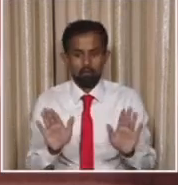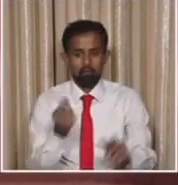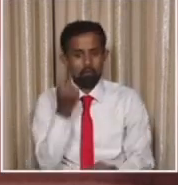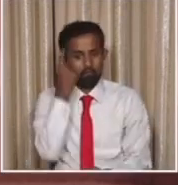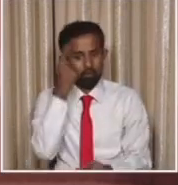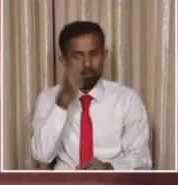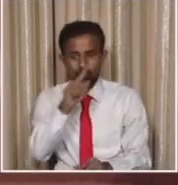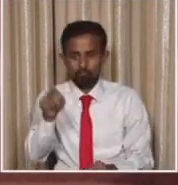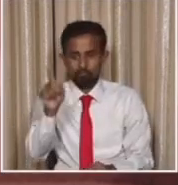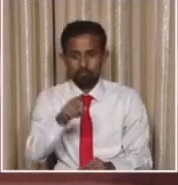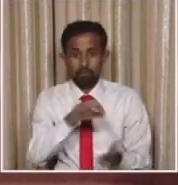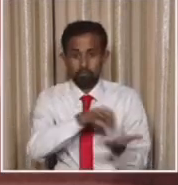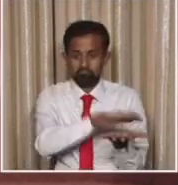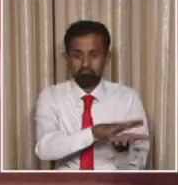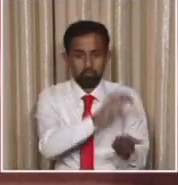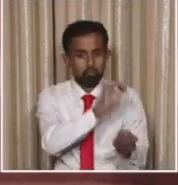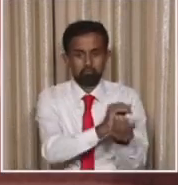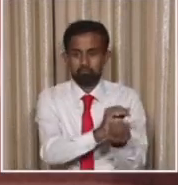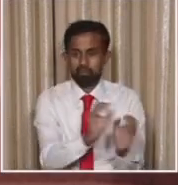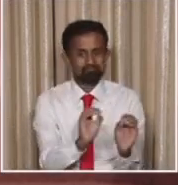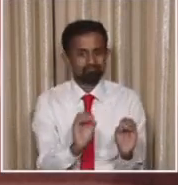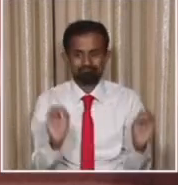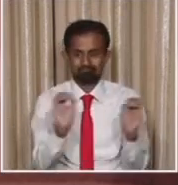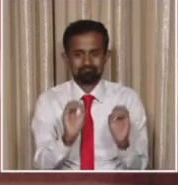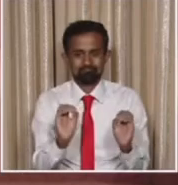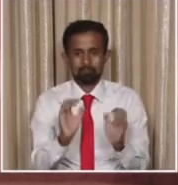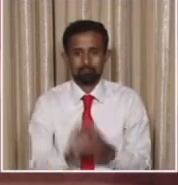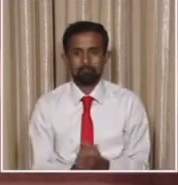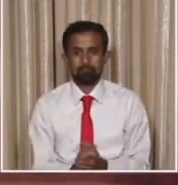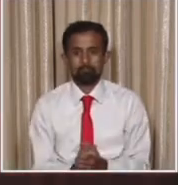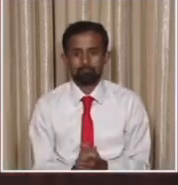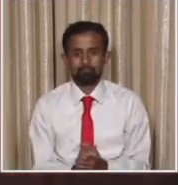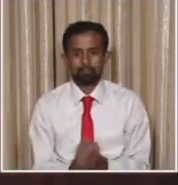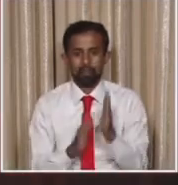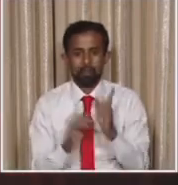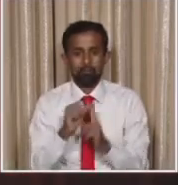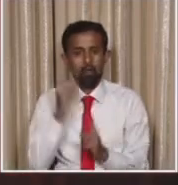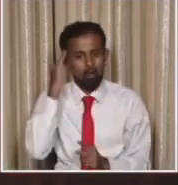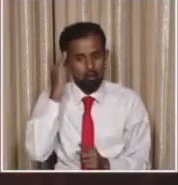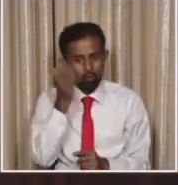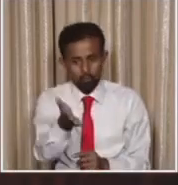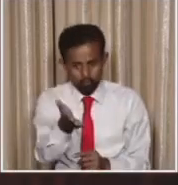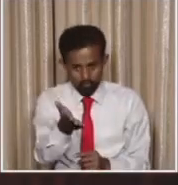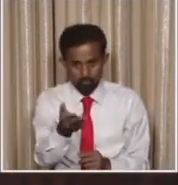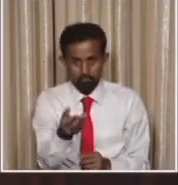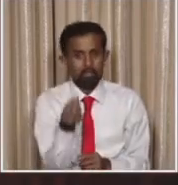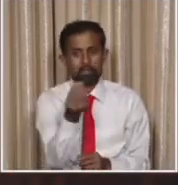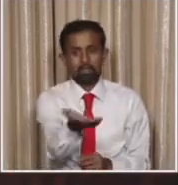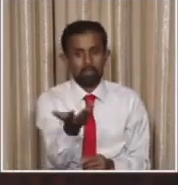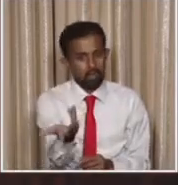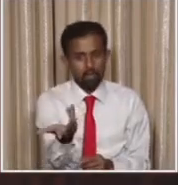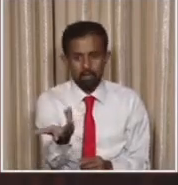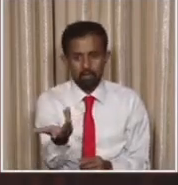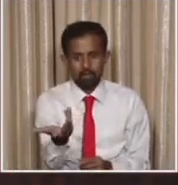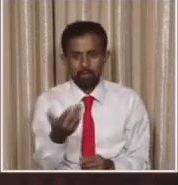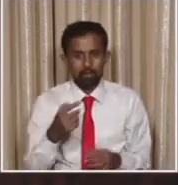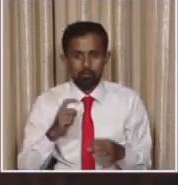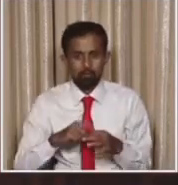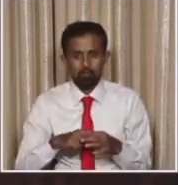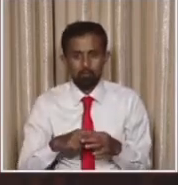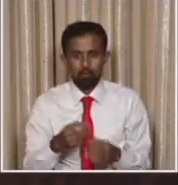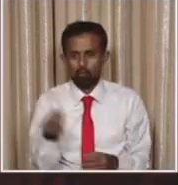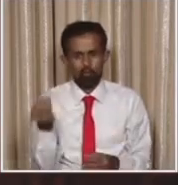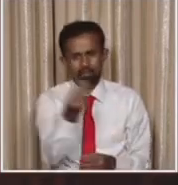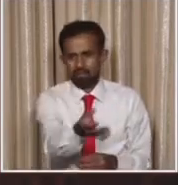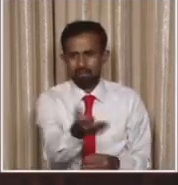වැරදි. සංරක්ෂිත වනාන්තරවල කොහොමද වෙන්නේ? ඒක මෙහෙමනේ ගරු මන්ත්‍රී ඇමතුමිය ඔබතුමිය ඒක එහෙම දෙන්නේ නැහැ කියලා කියන එක නෙමෙයි මගේ ප්‍රශ්නේ. ඔබතුමිය දෙන